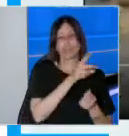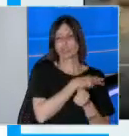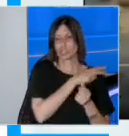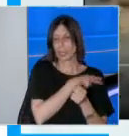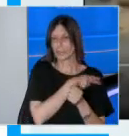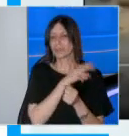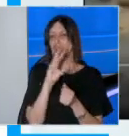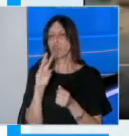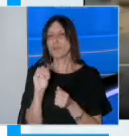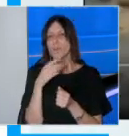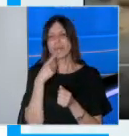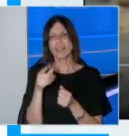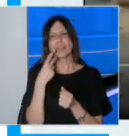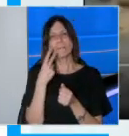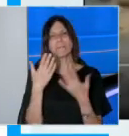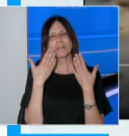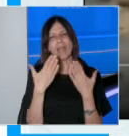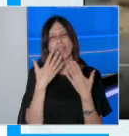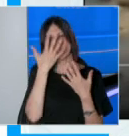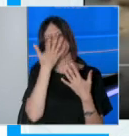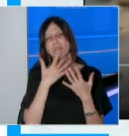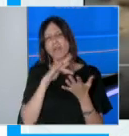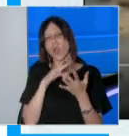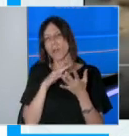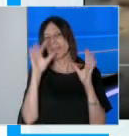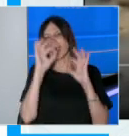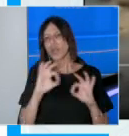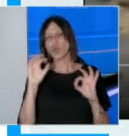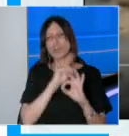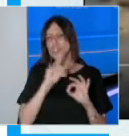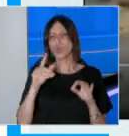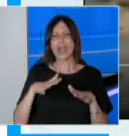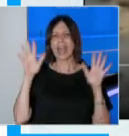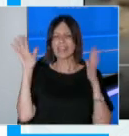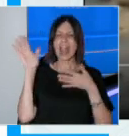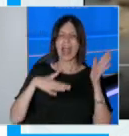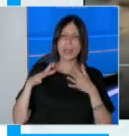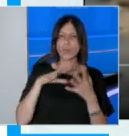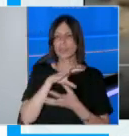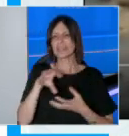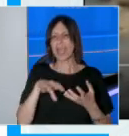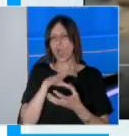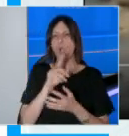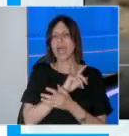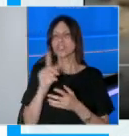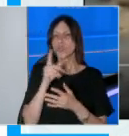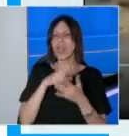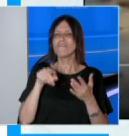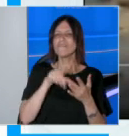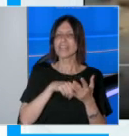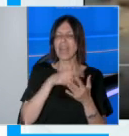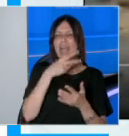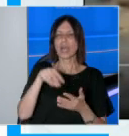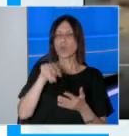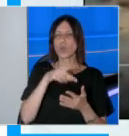נראים מתפללים תמימים במקום שקדוש להם. אסור להיכנע לאלימות ולטרור, אסור לבטל את ריקוד